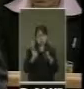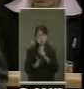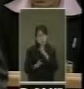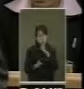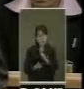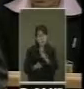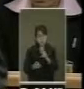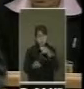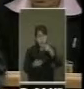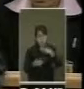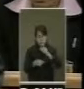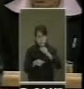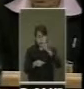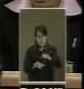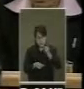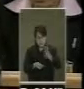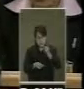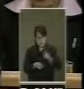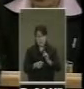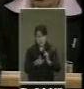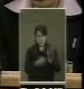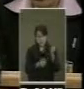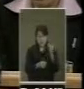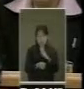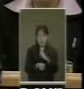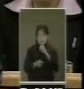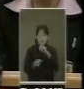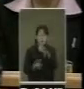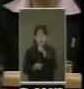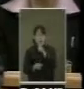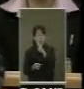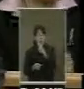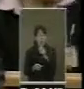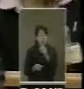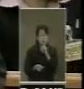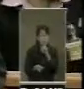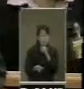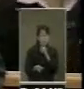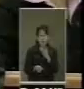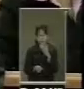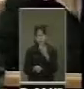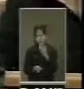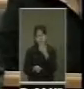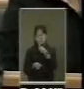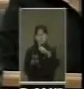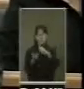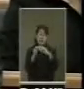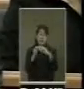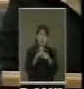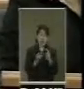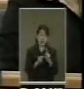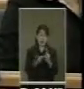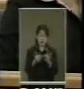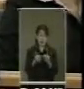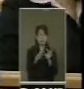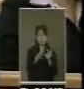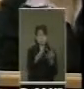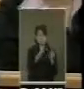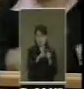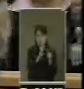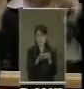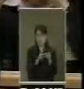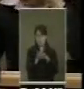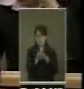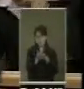เบือนเนี่ยมันก็ยิ่งเกิดความแตกแยกอันนี้ก็เป็นส่วนหนึ่งของการบิดเบือนนะผมจะขอคุณสุนัยถอนซะนะครับ